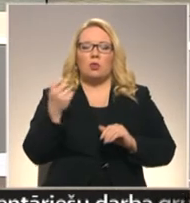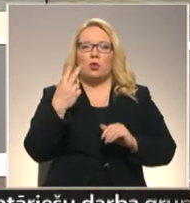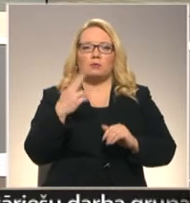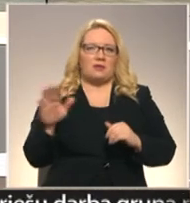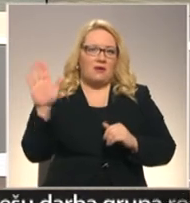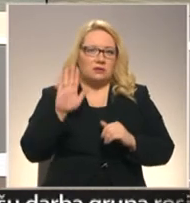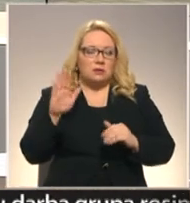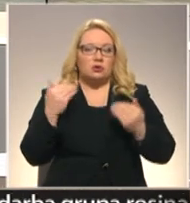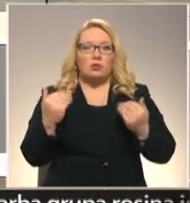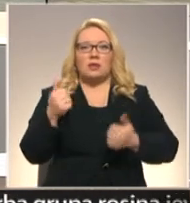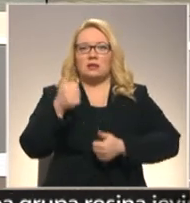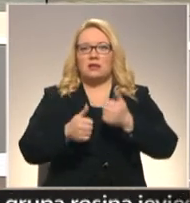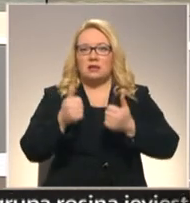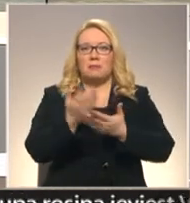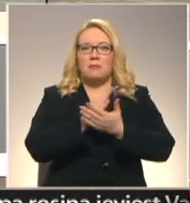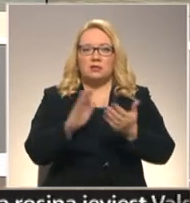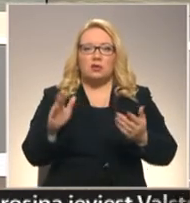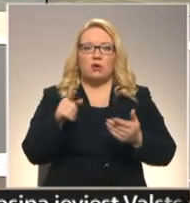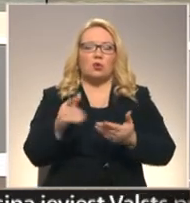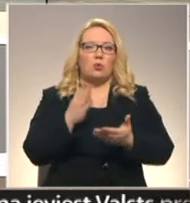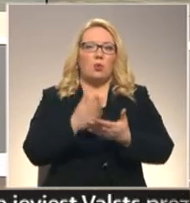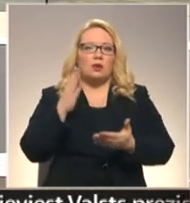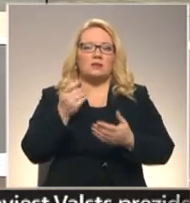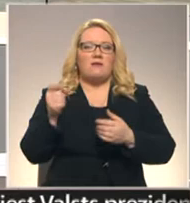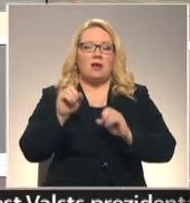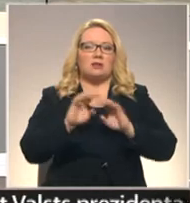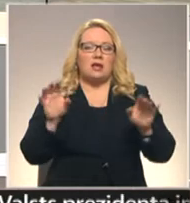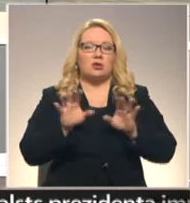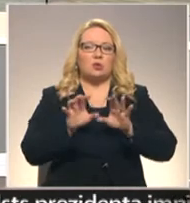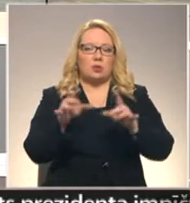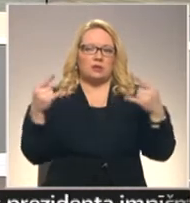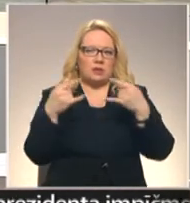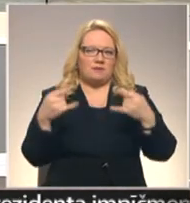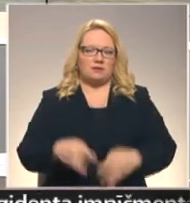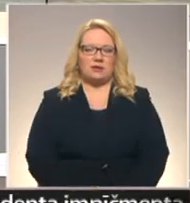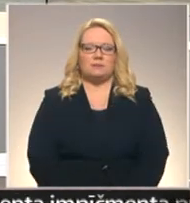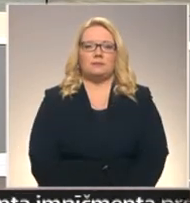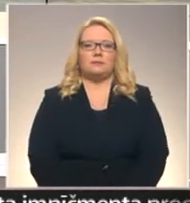12 valstīm. Šodien sacensības noslēdzās un par to norisi vairāk stāsta Skrundas TV.